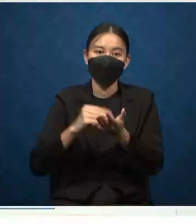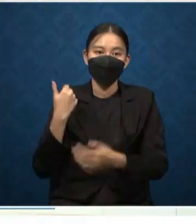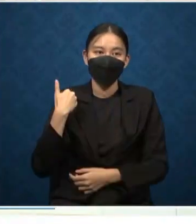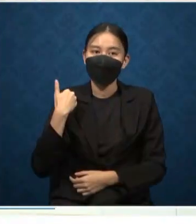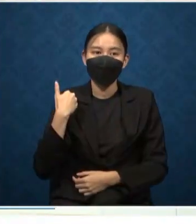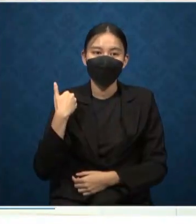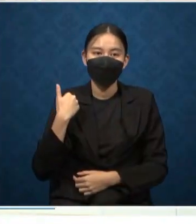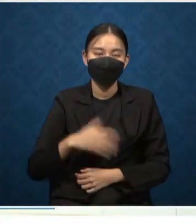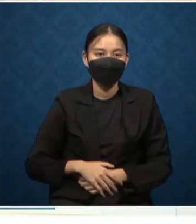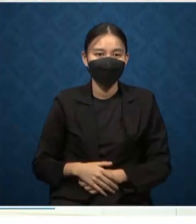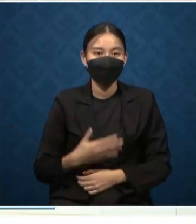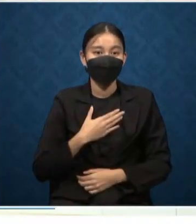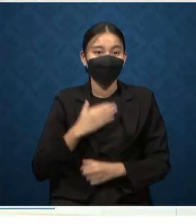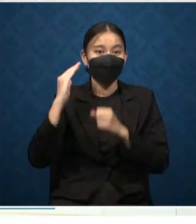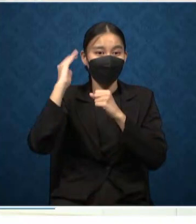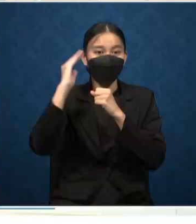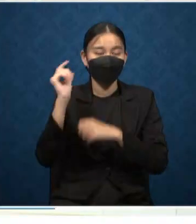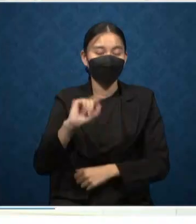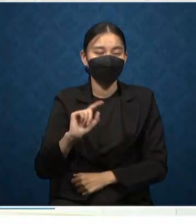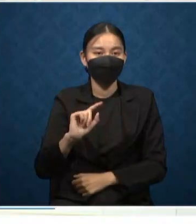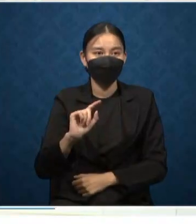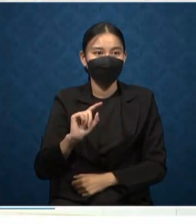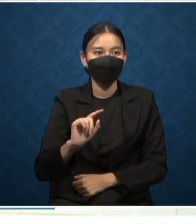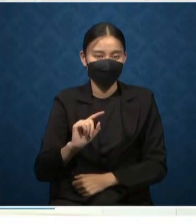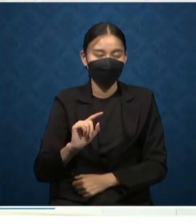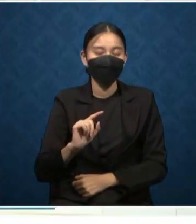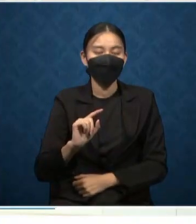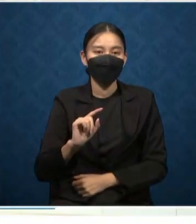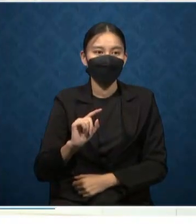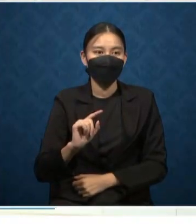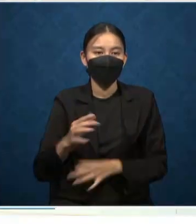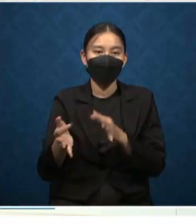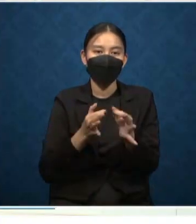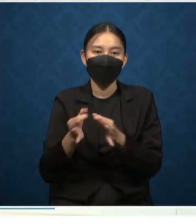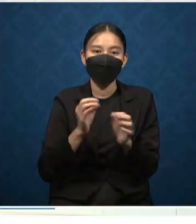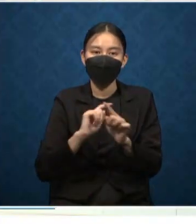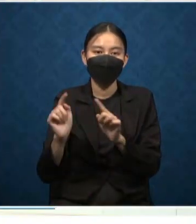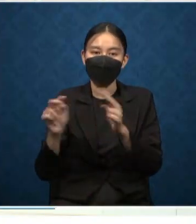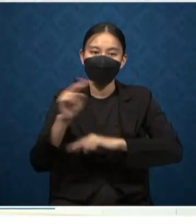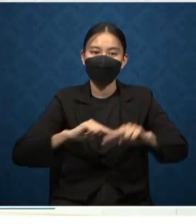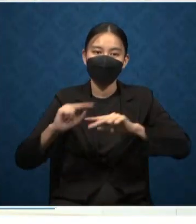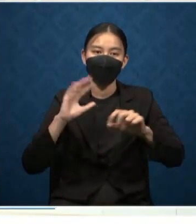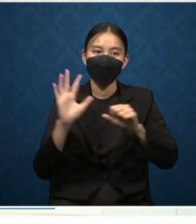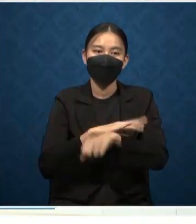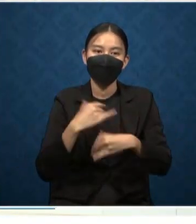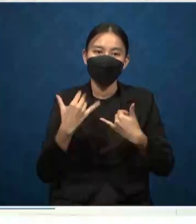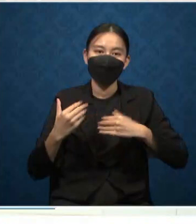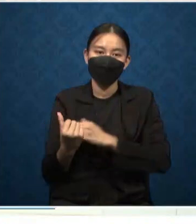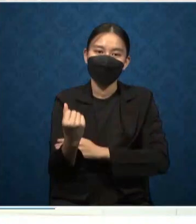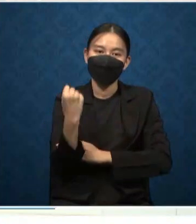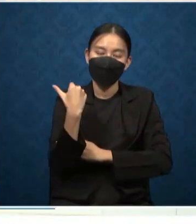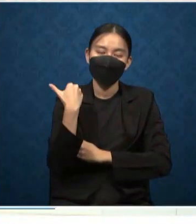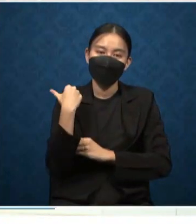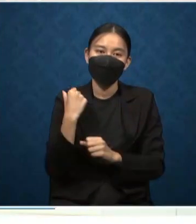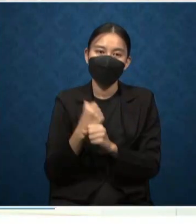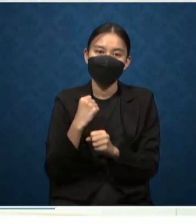ก็ขออนุญ่าตนำเรีนว่า เราต้องขยายผลในทุกมิติในการจบสอบนะครั ซึตอนนี้เรามีอำนาจในกเดน